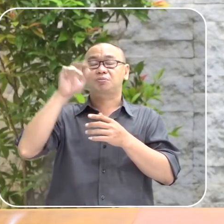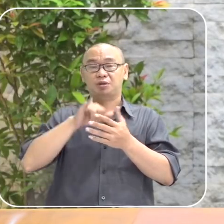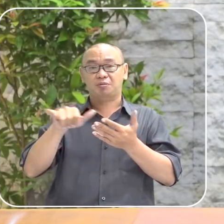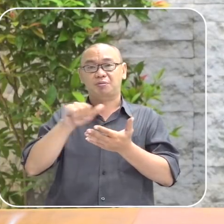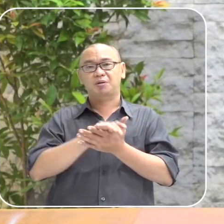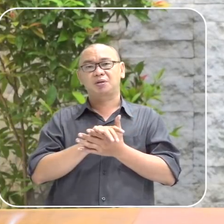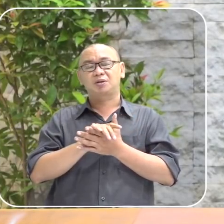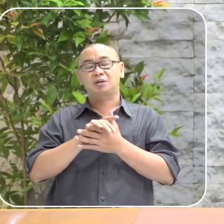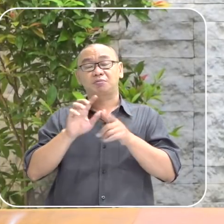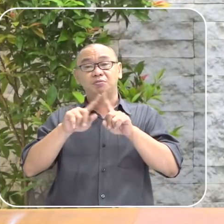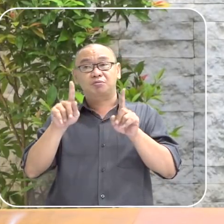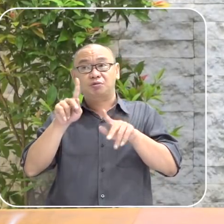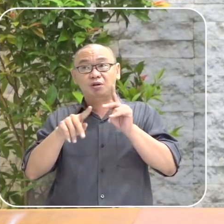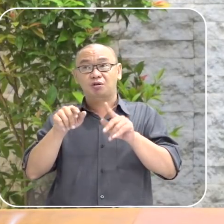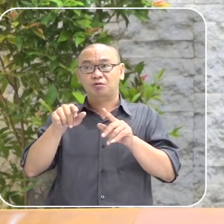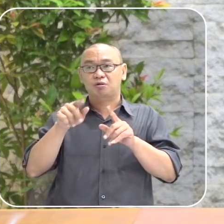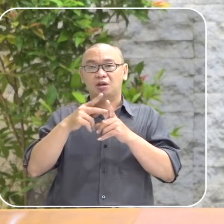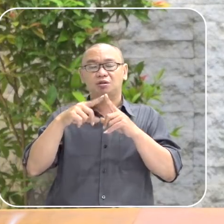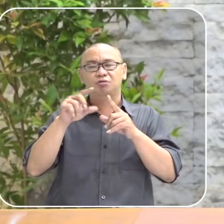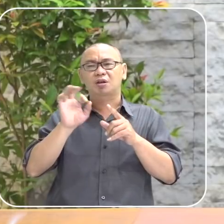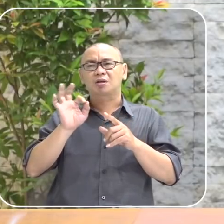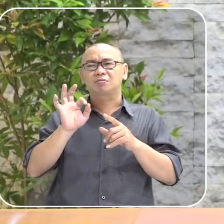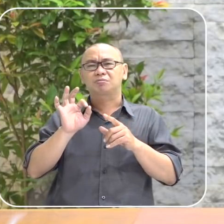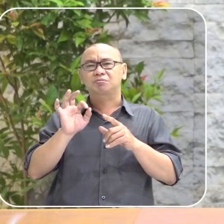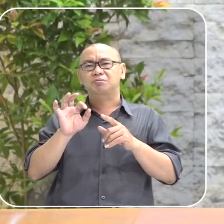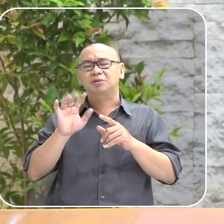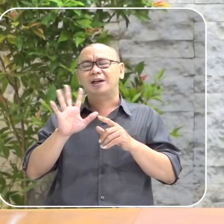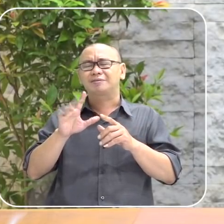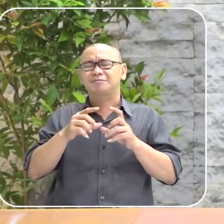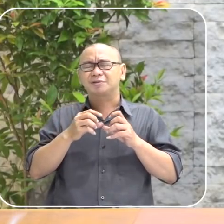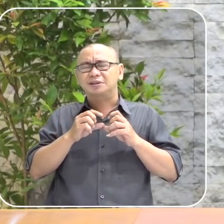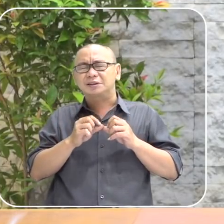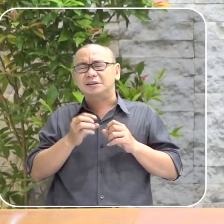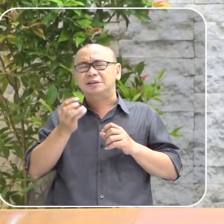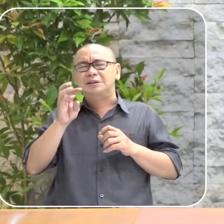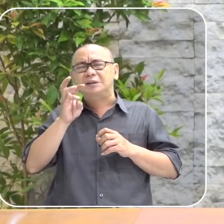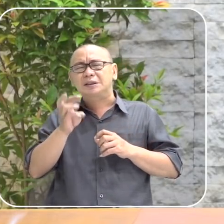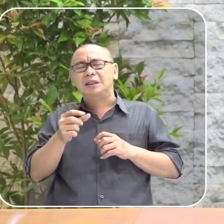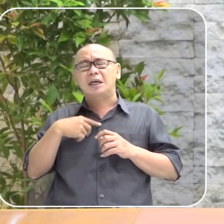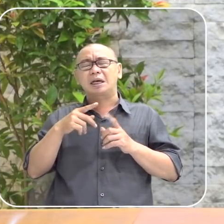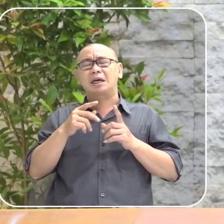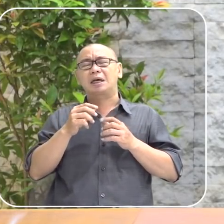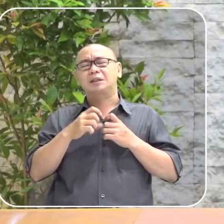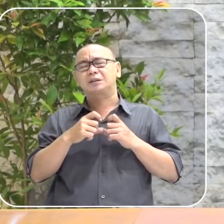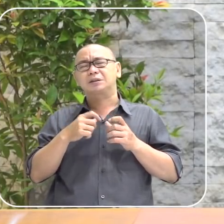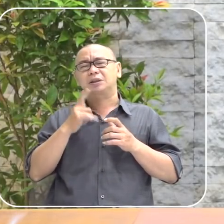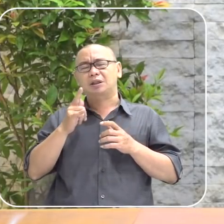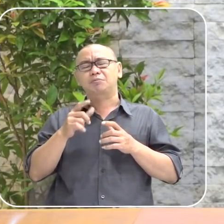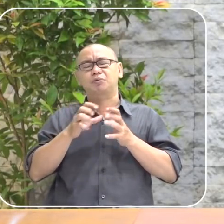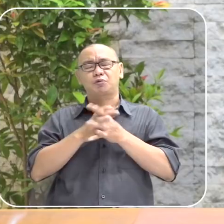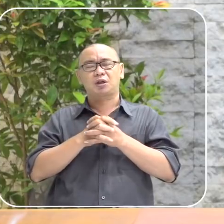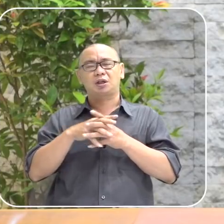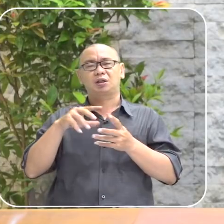bersama-sama. Namun jikalau hal itu belum terjadi, jangan kecil hati dan jangan menyerah. Tetap doakan anggota-anggota keluarga